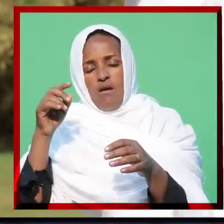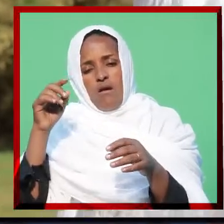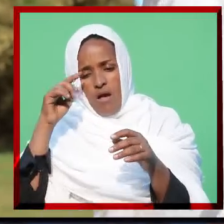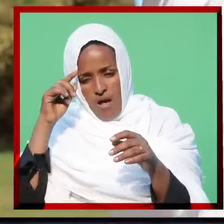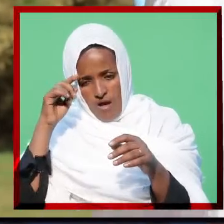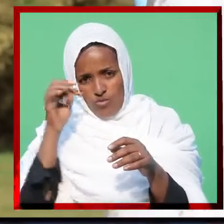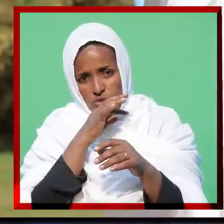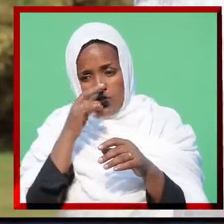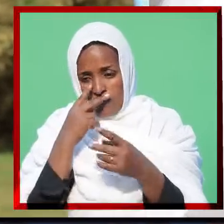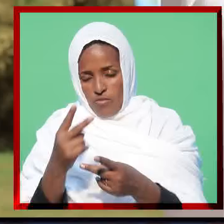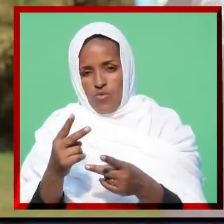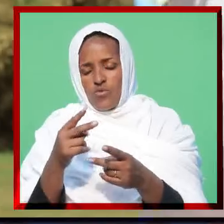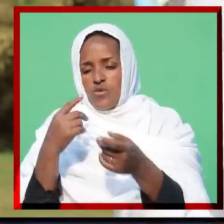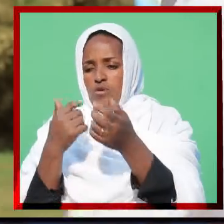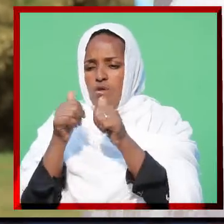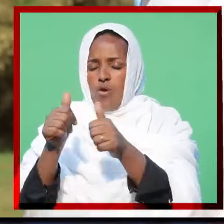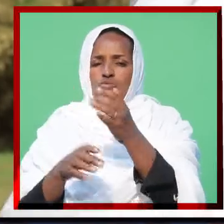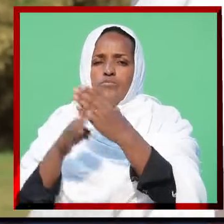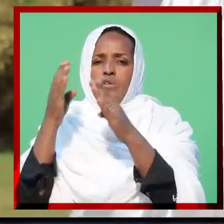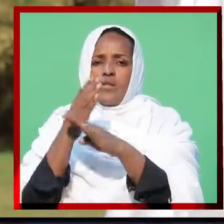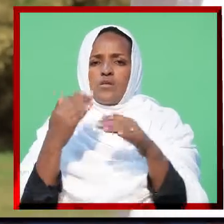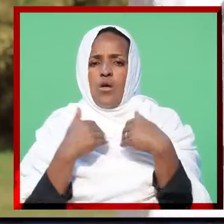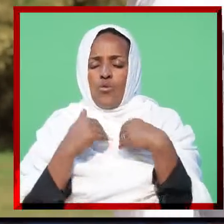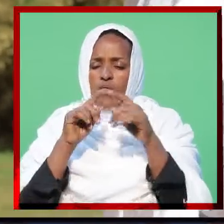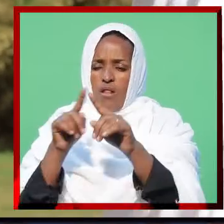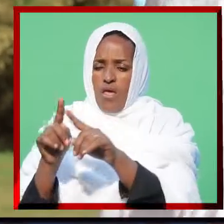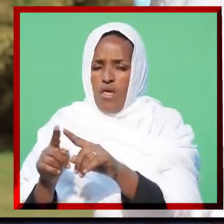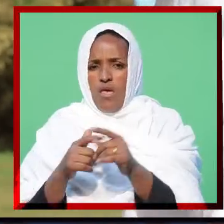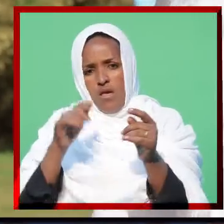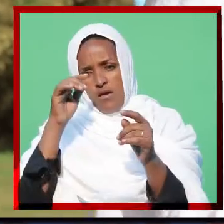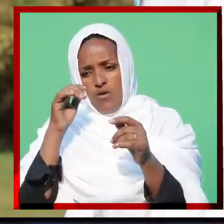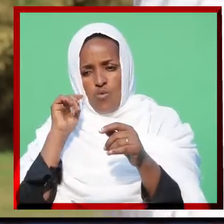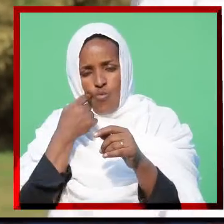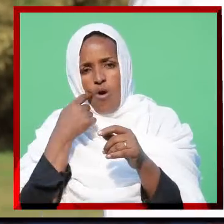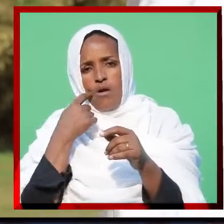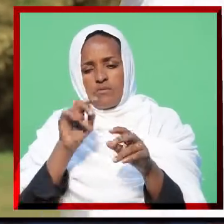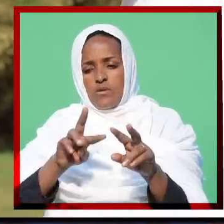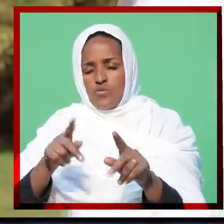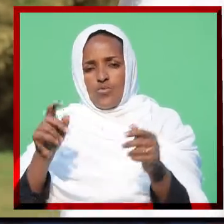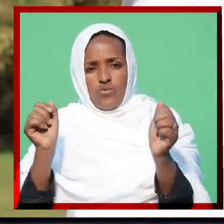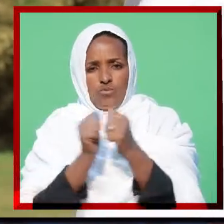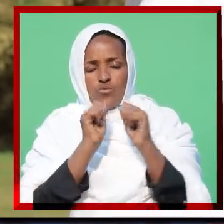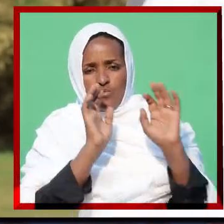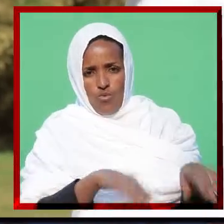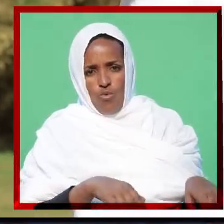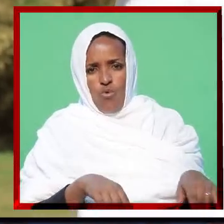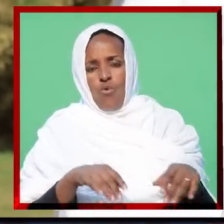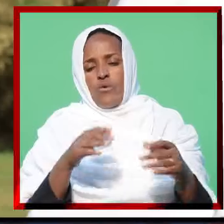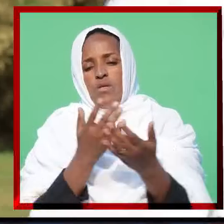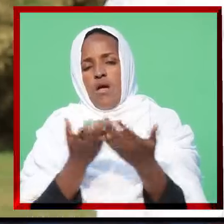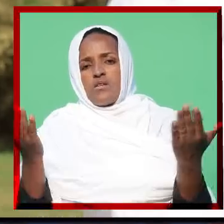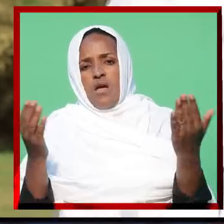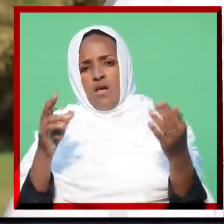ተመርጉ ይከፋል። ራሱም ደረጃ አለው፣ የተለያየ ነው እንኳን ከስርቆት ጋር። ታዲያ